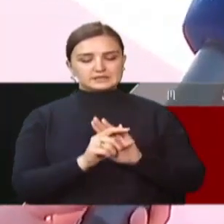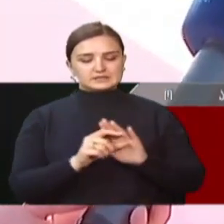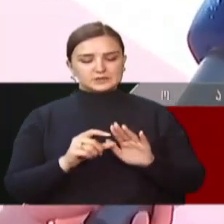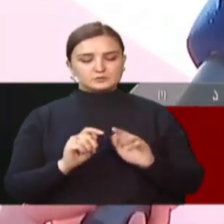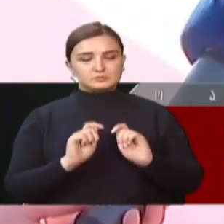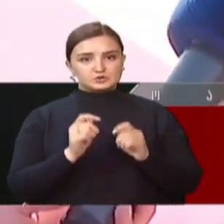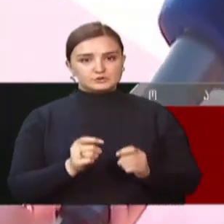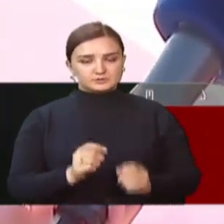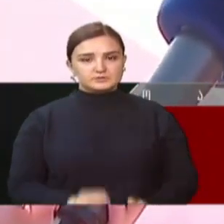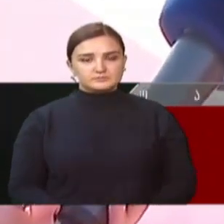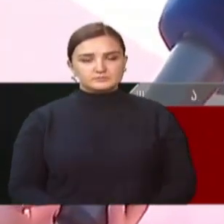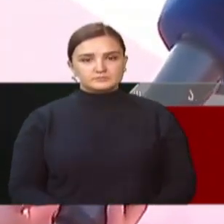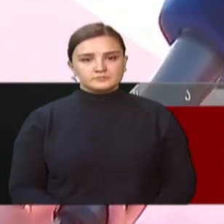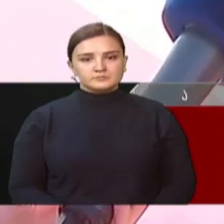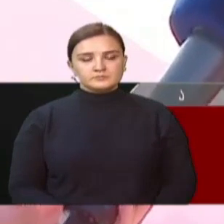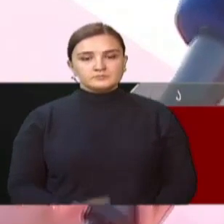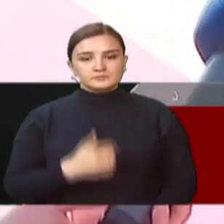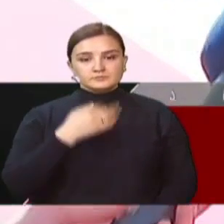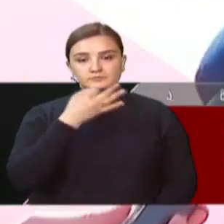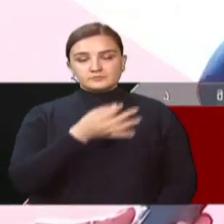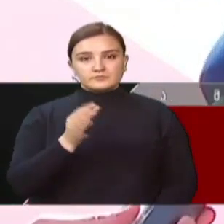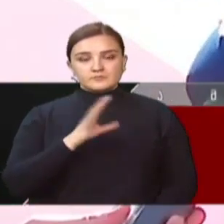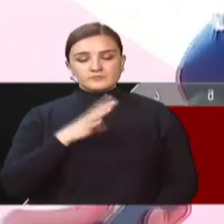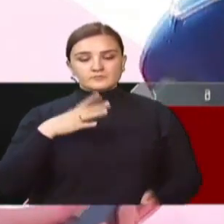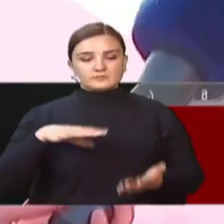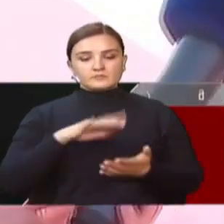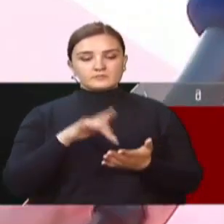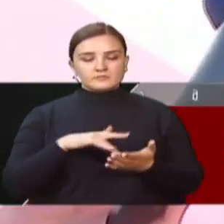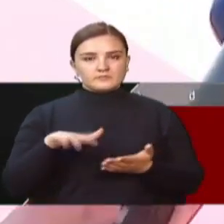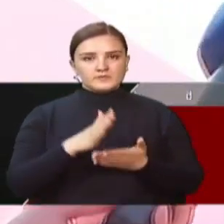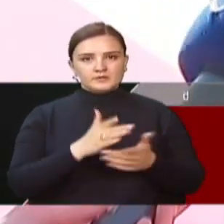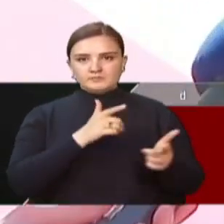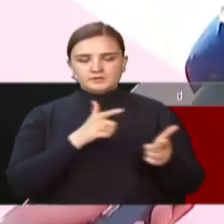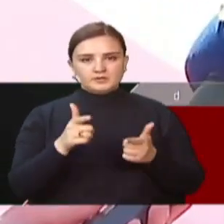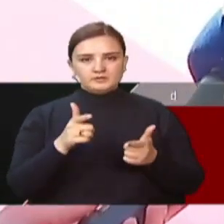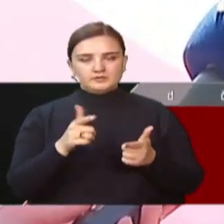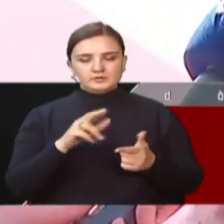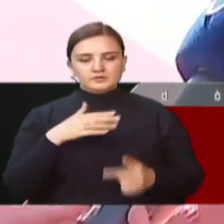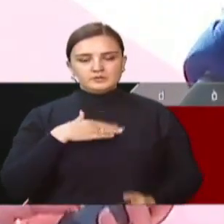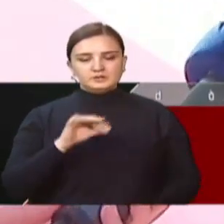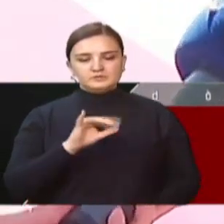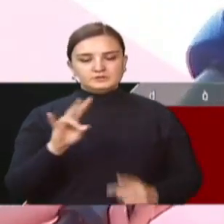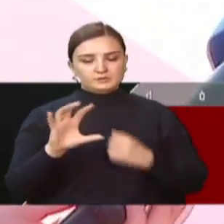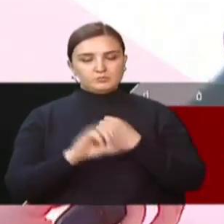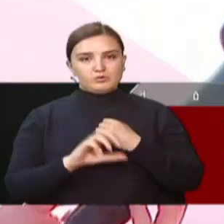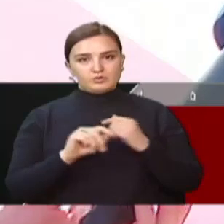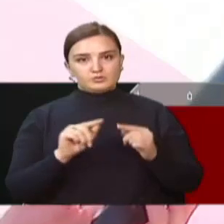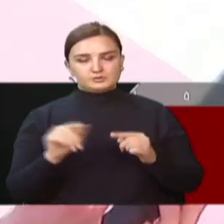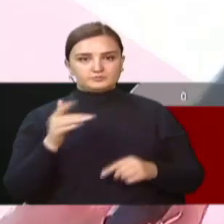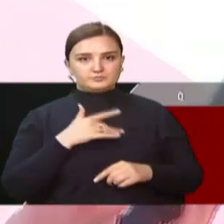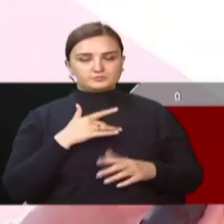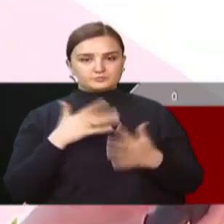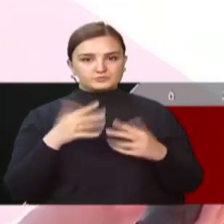სტატუსის მინიჭებას და მე მათ უთხარი რომ ჩვენი ქვეყანა არის სრულად მზად და ჩვენ ივნისის ბოლოს დაახლოებით